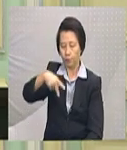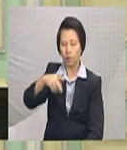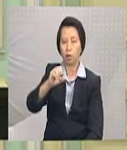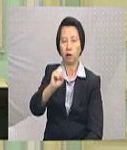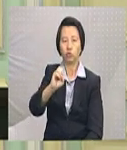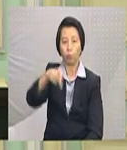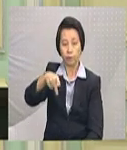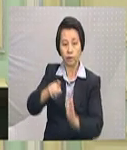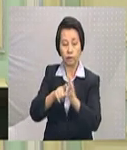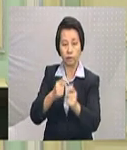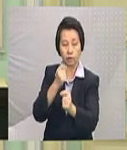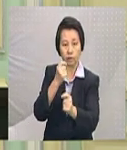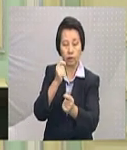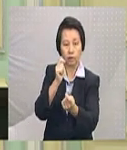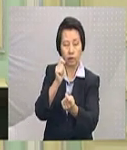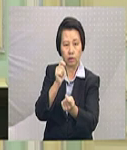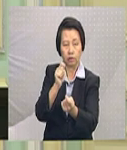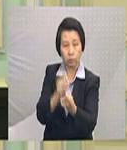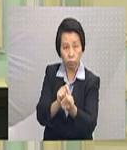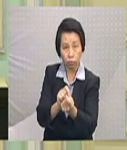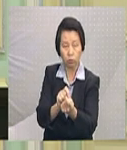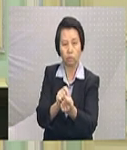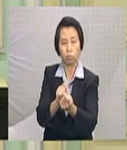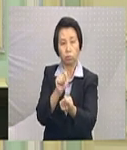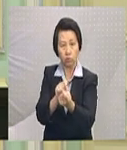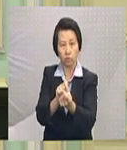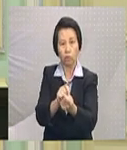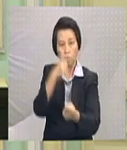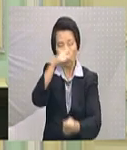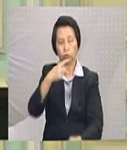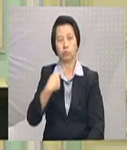tertentu yang baru bagi kita